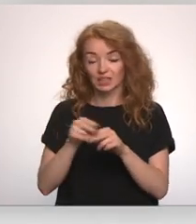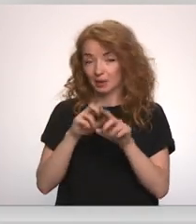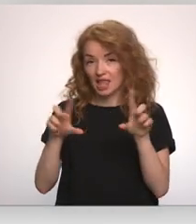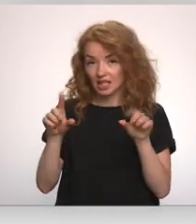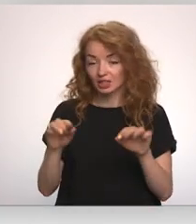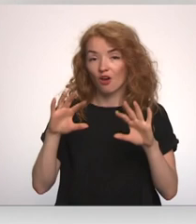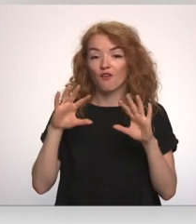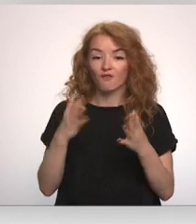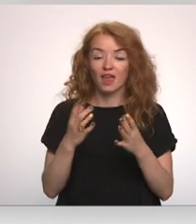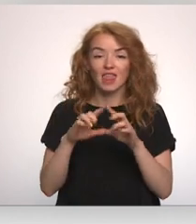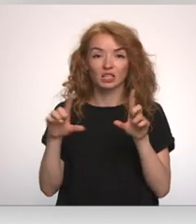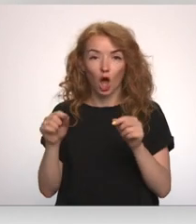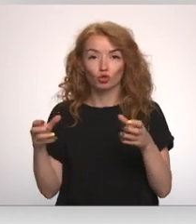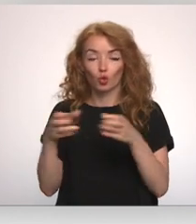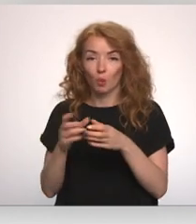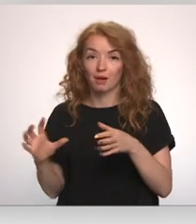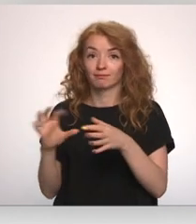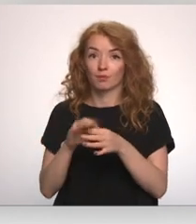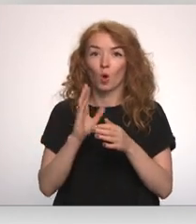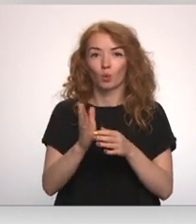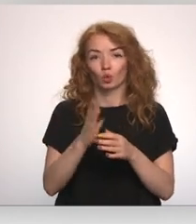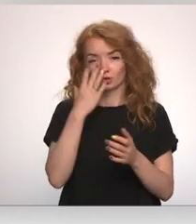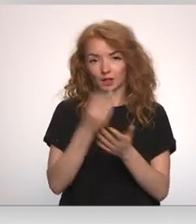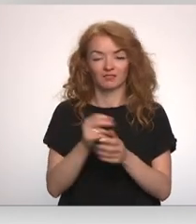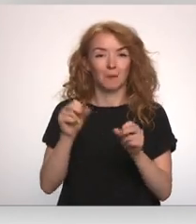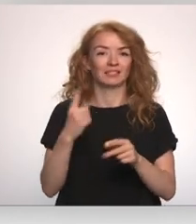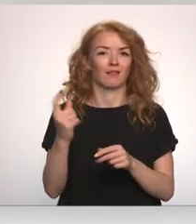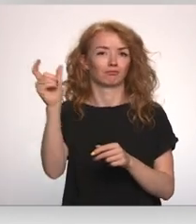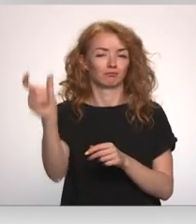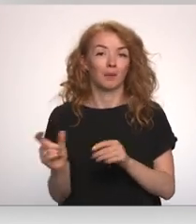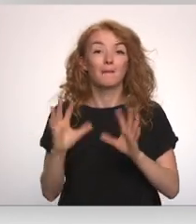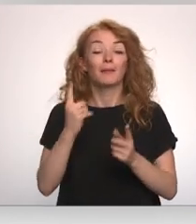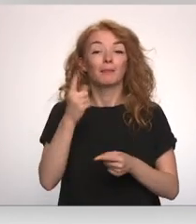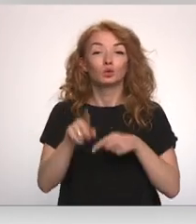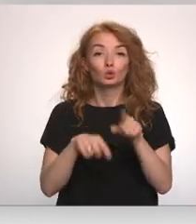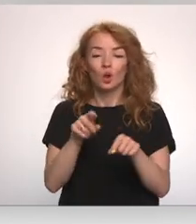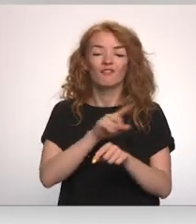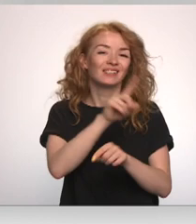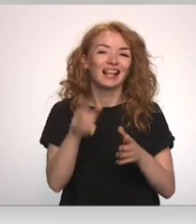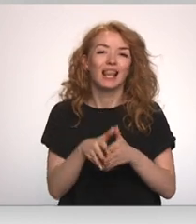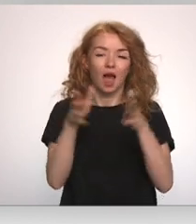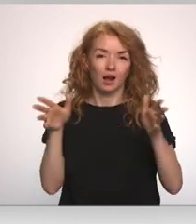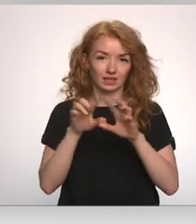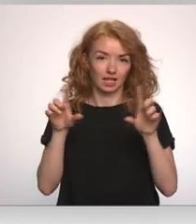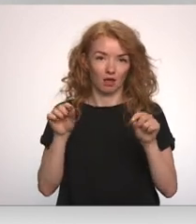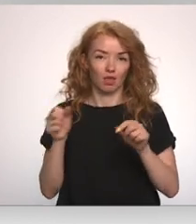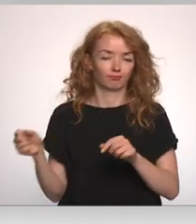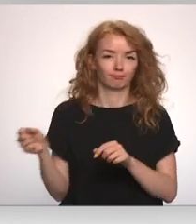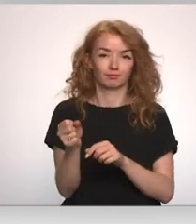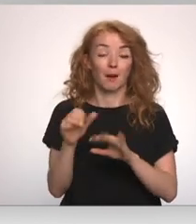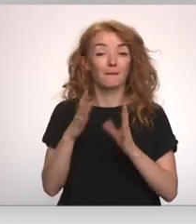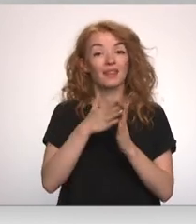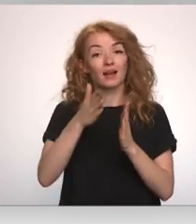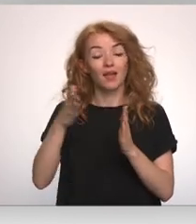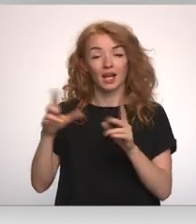vai ārstniecības iestāžu grupai būtu šāds speciālists. Bet pirmais solis ir tieši šīs lielākās iestādes, bet katrai vienai